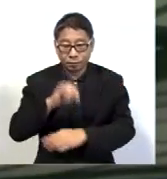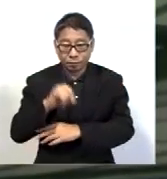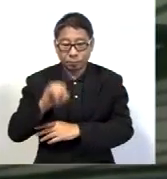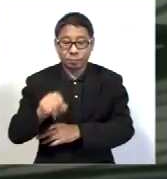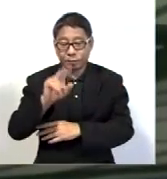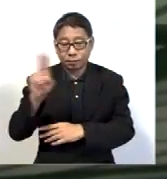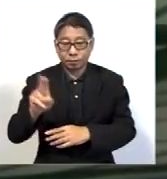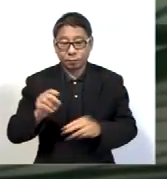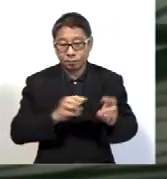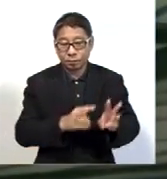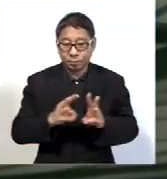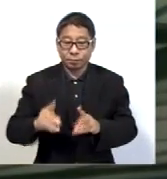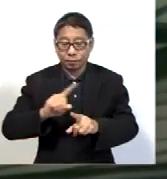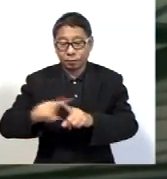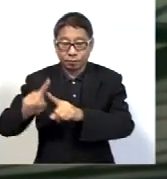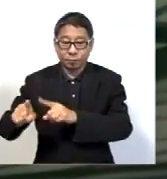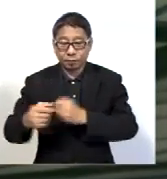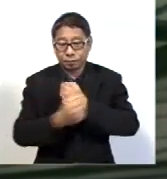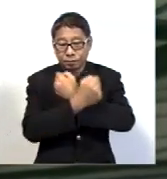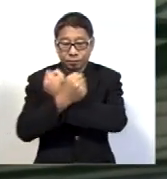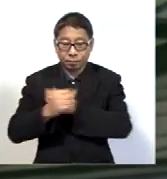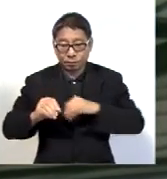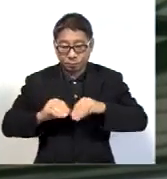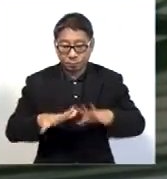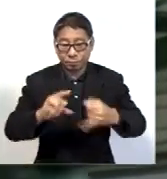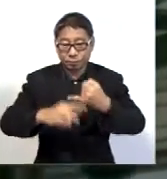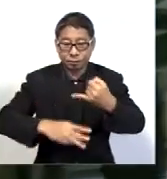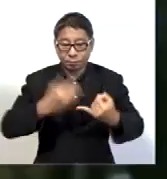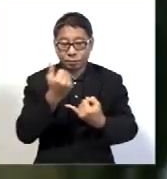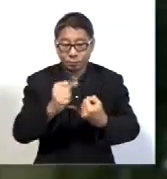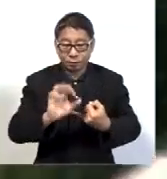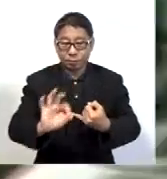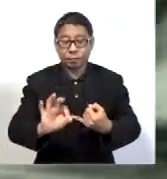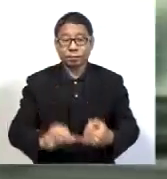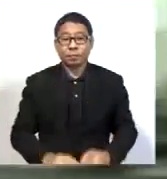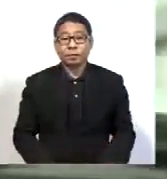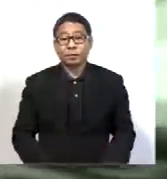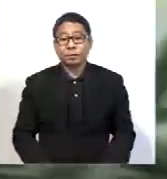ในการใช้มาตรการต่างๆเพื่อควบคุมการแพร่ระบาดของไวรัสโควิด-19 ด้วยค่ะ